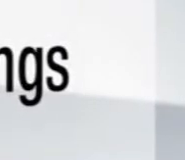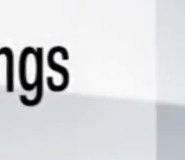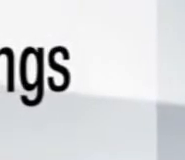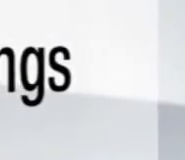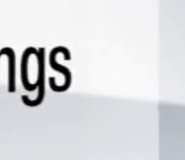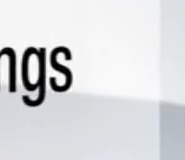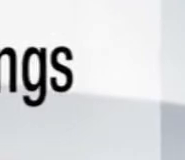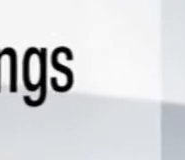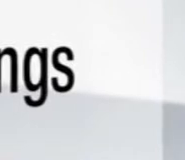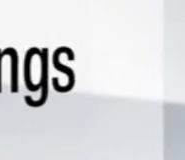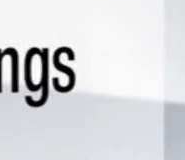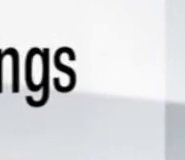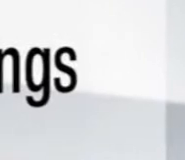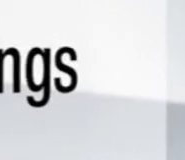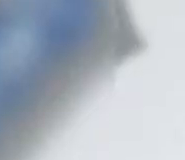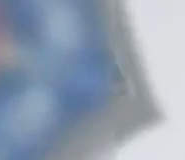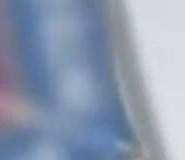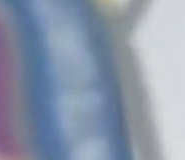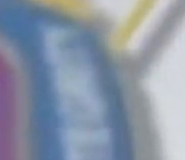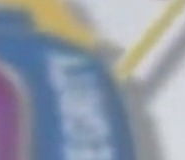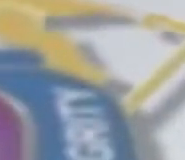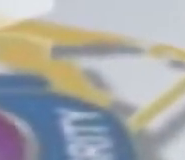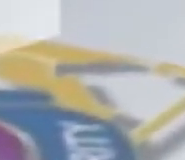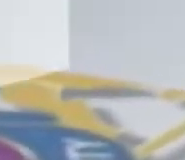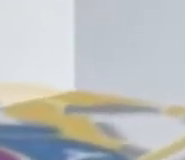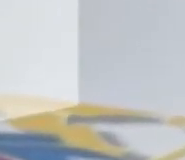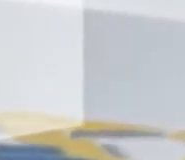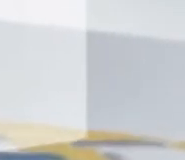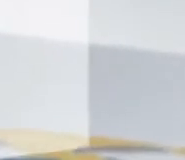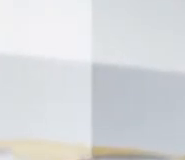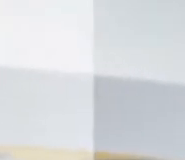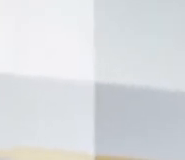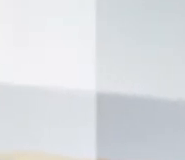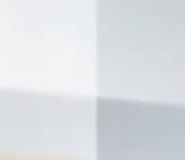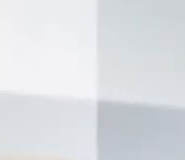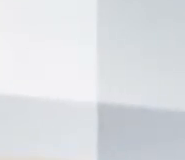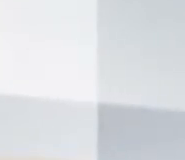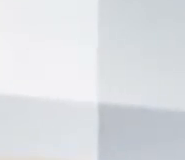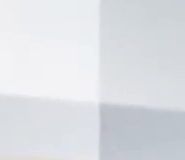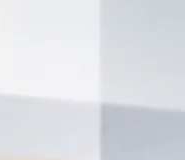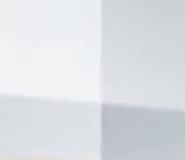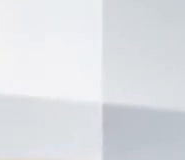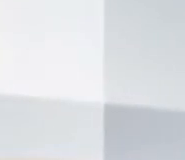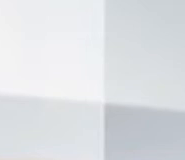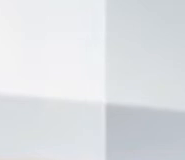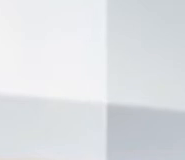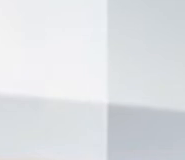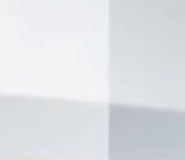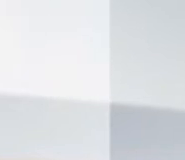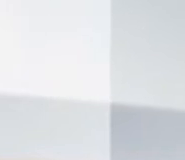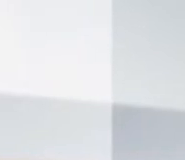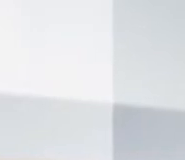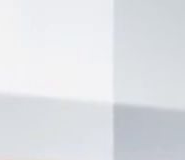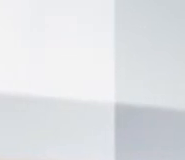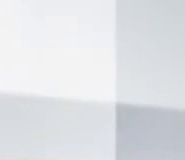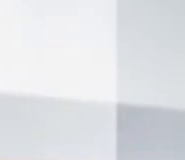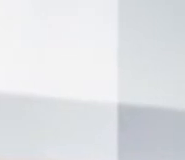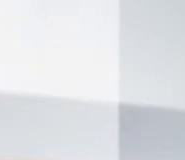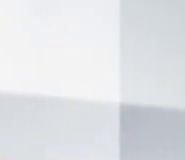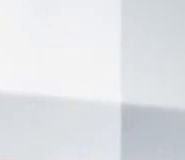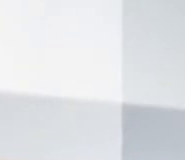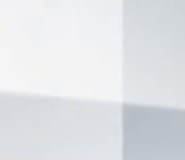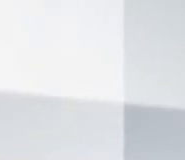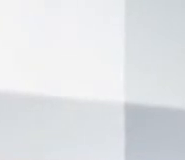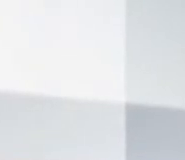Pwani Holdings Resort Limited. Kisiwa kingine kilichotengwa kwa jina la Shi Hamisi Mwamwindi,